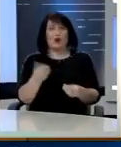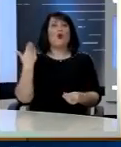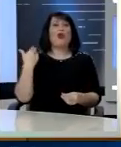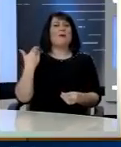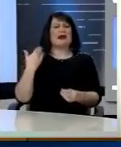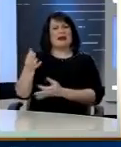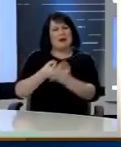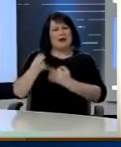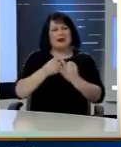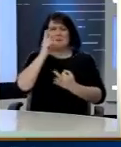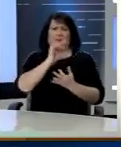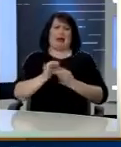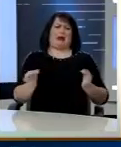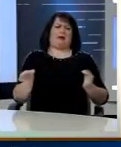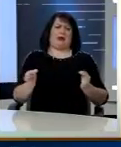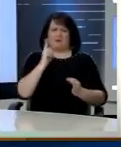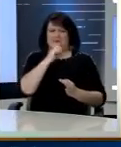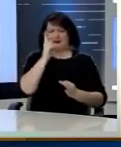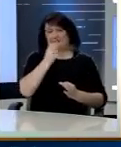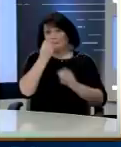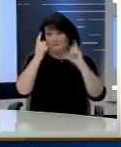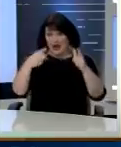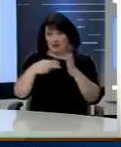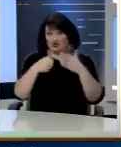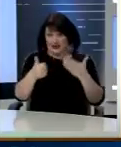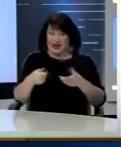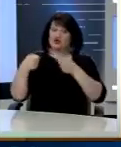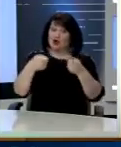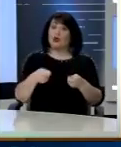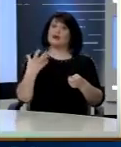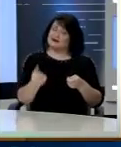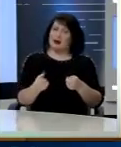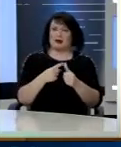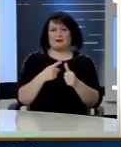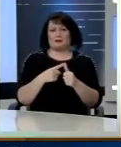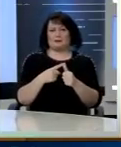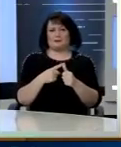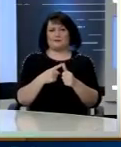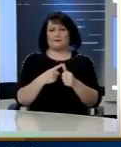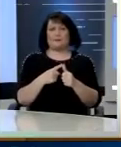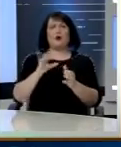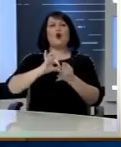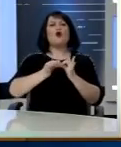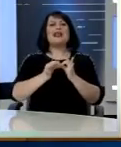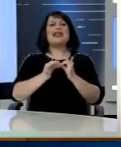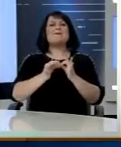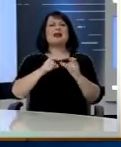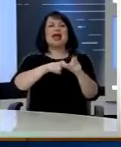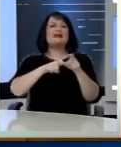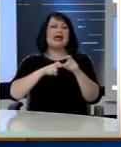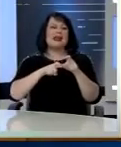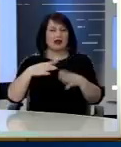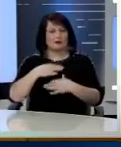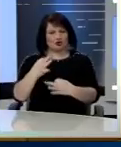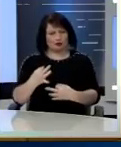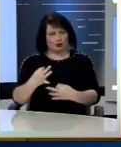παραμύθια. Υπάρχουν Μάιος 16, εξιοδότηση της Olympic Industries ως